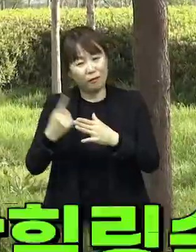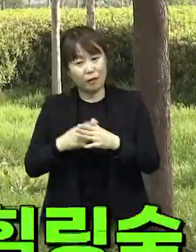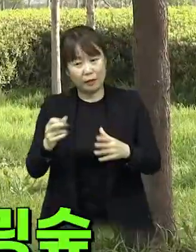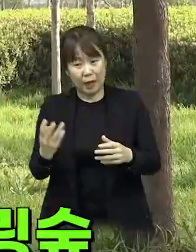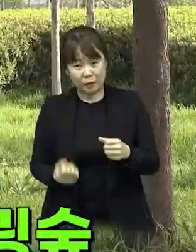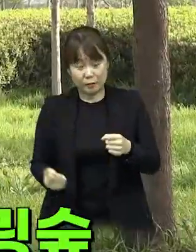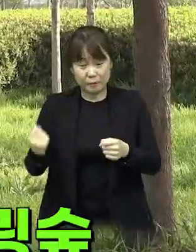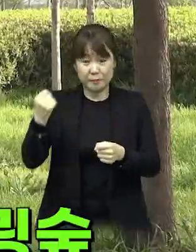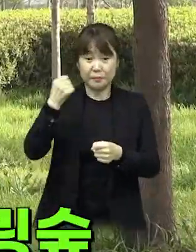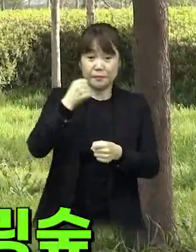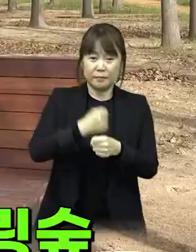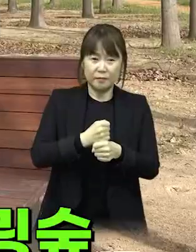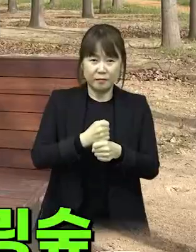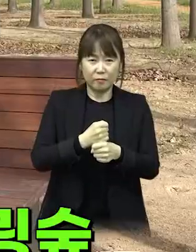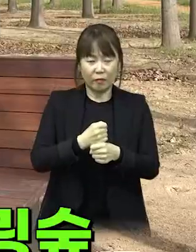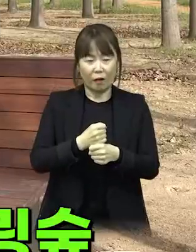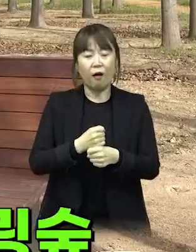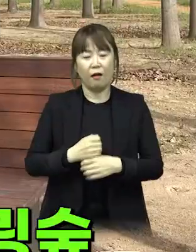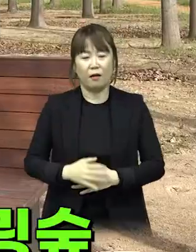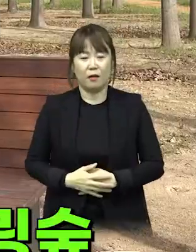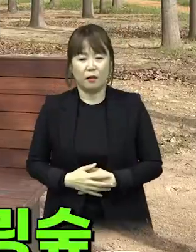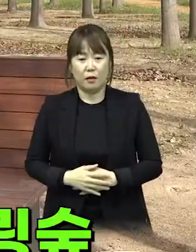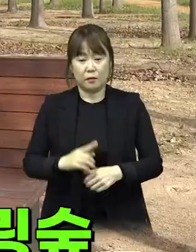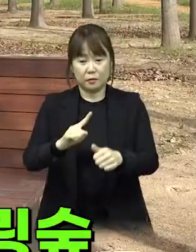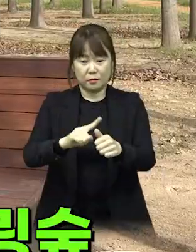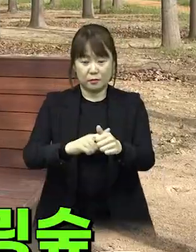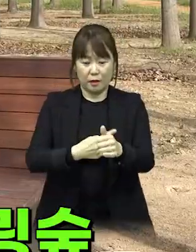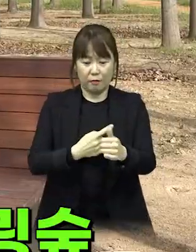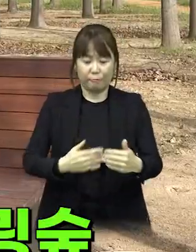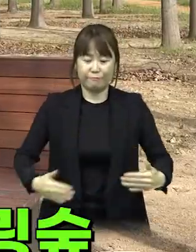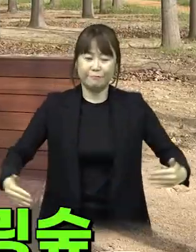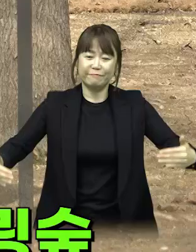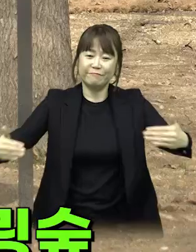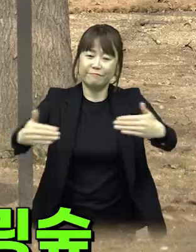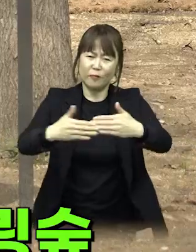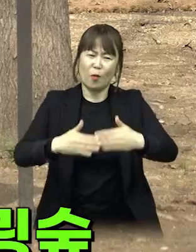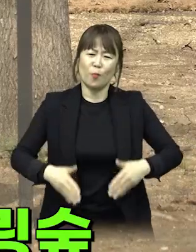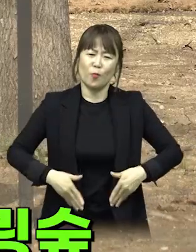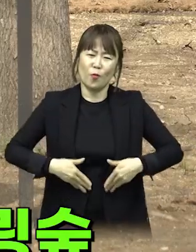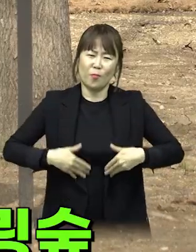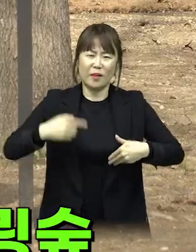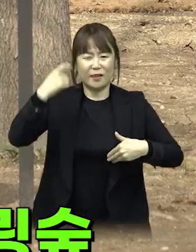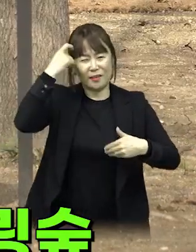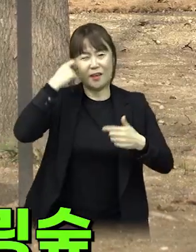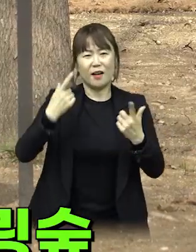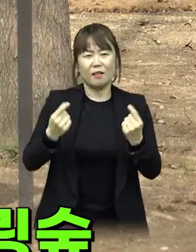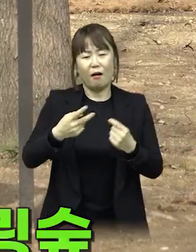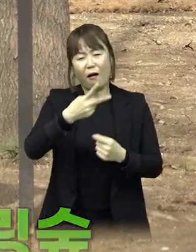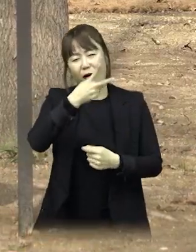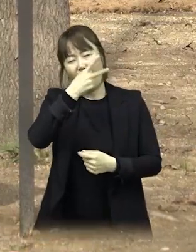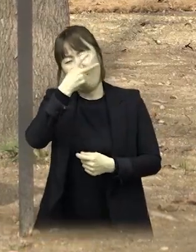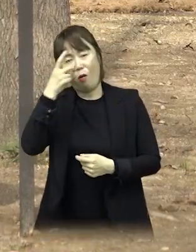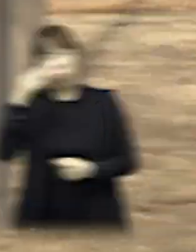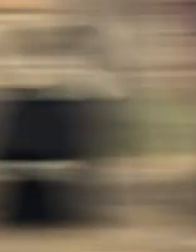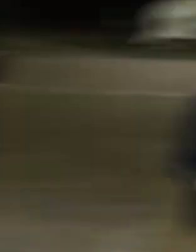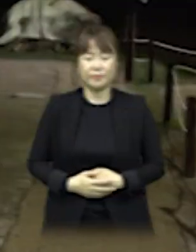어떠세요? 자연의 품에 있는 듯한 아주 포근한 느낌이 들어 잠이 솔솔 올 것 같습니다.